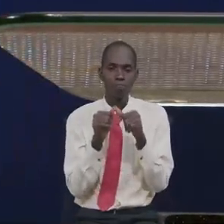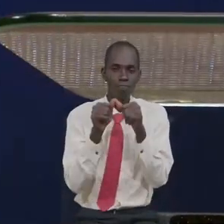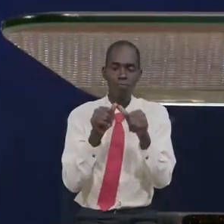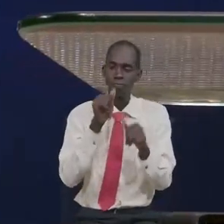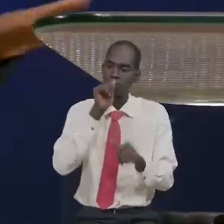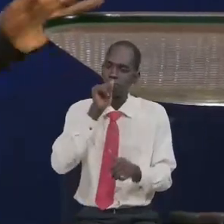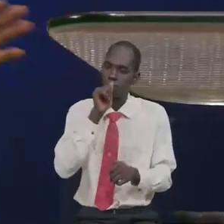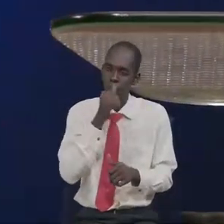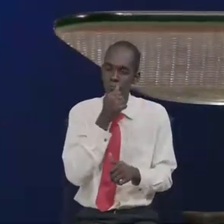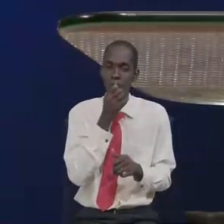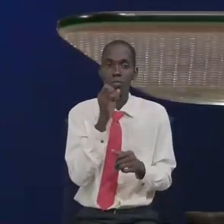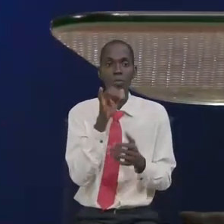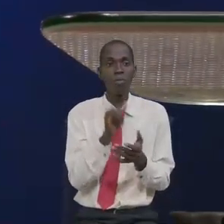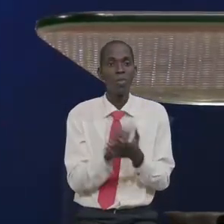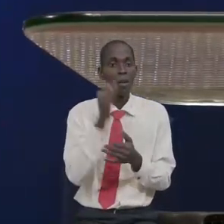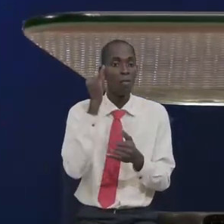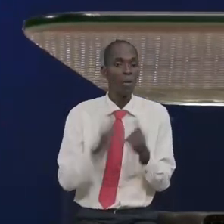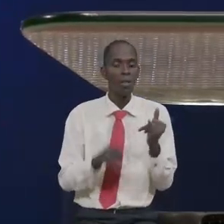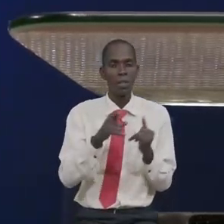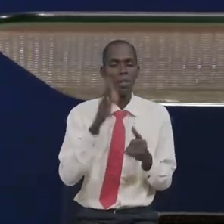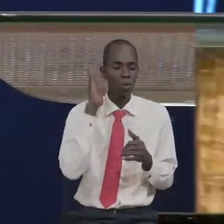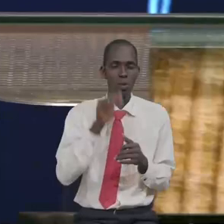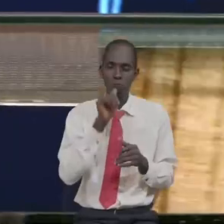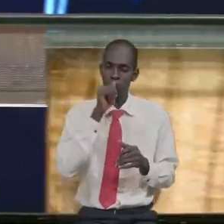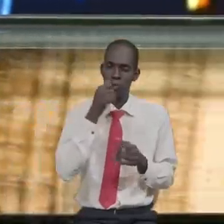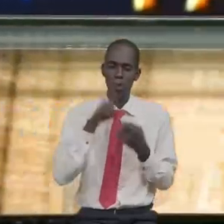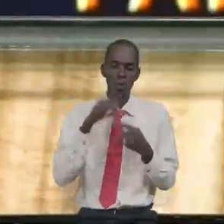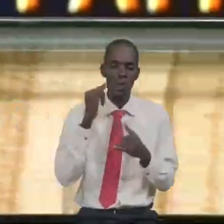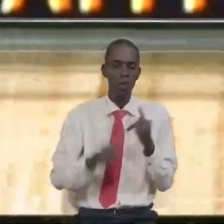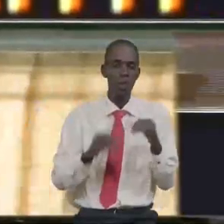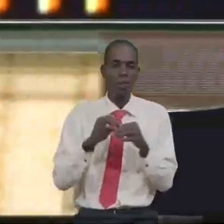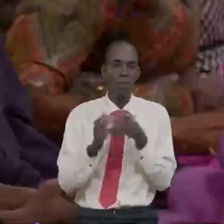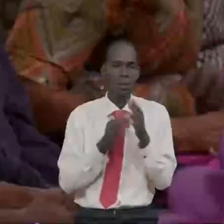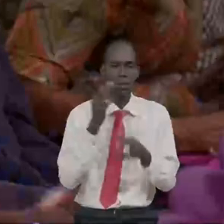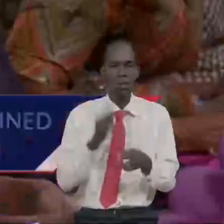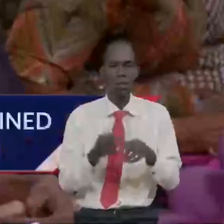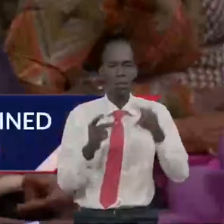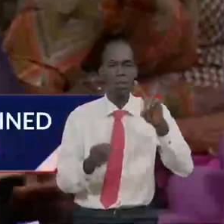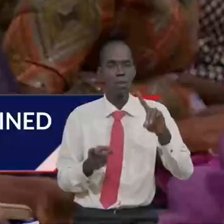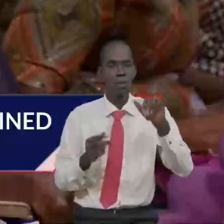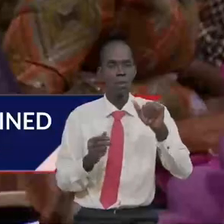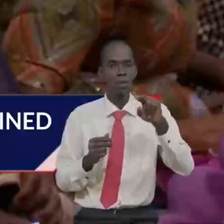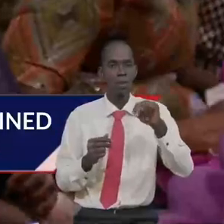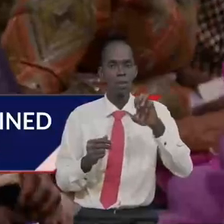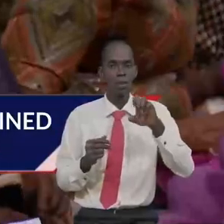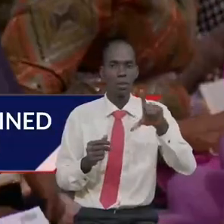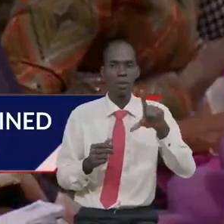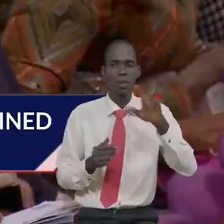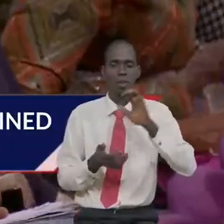demeurer afin que tu persévères jusqu'à la fin. Daniel chapitre 3,